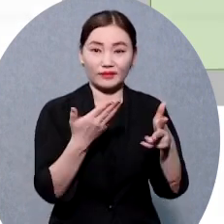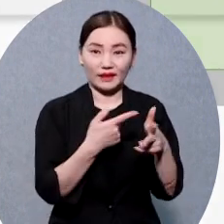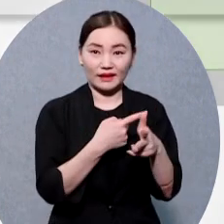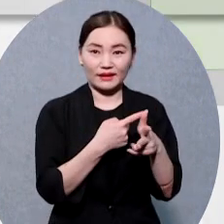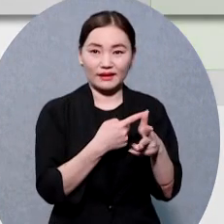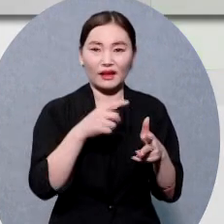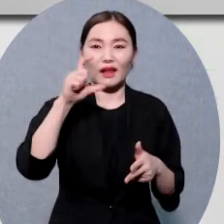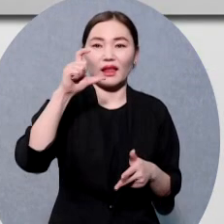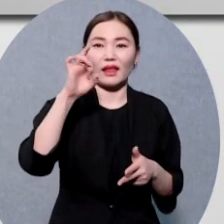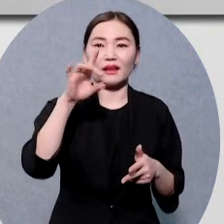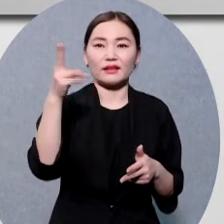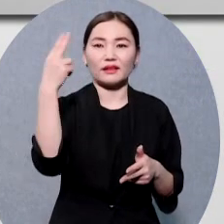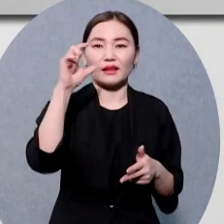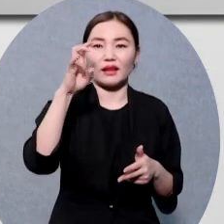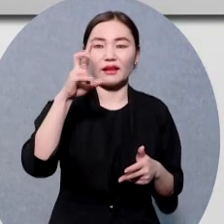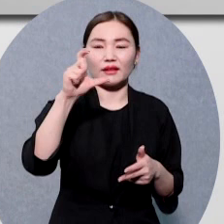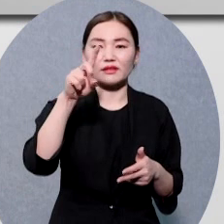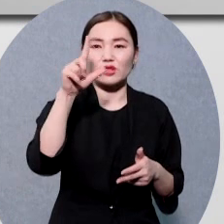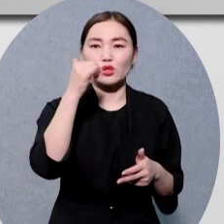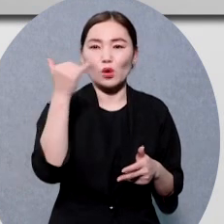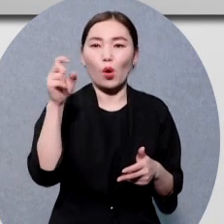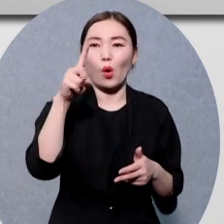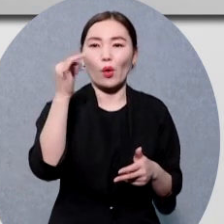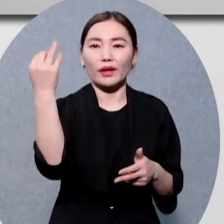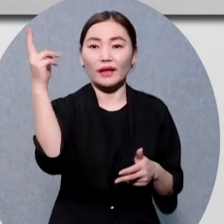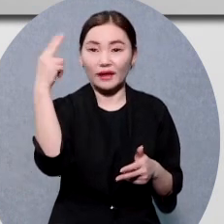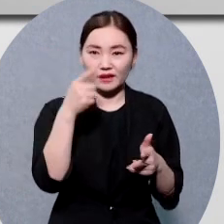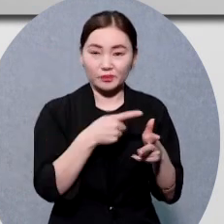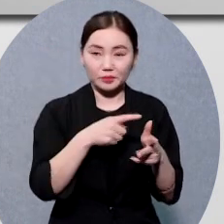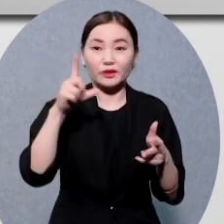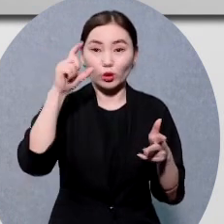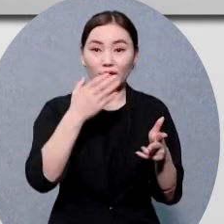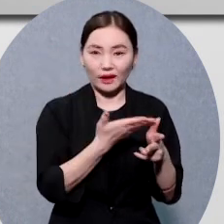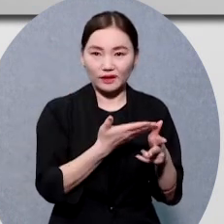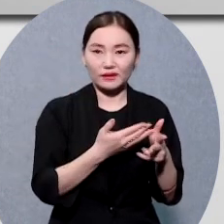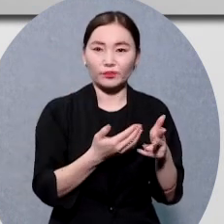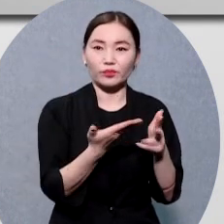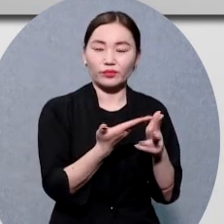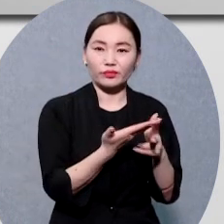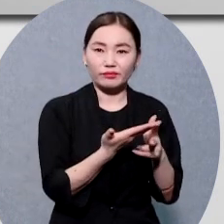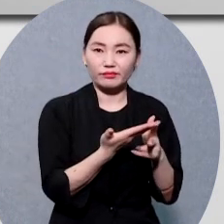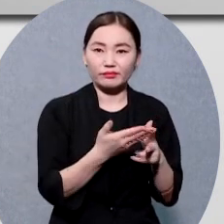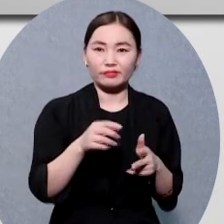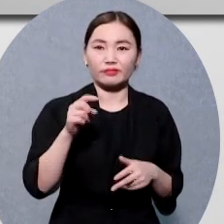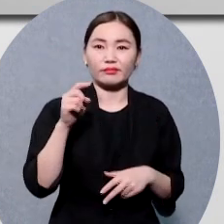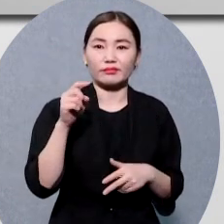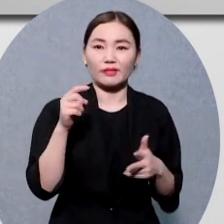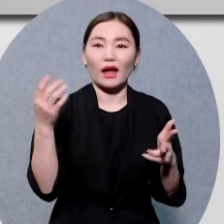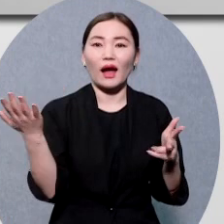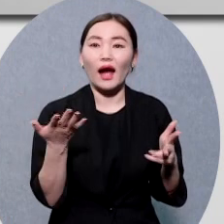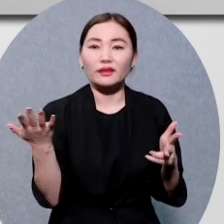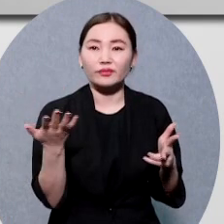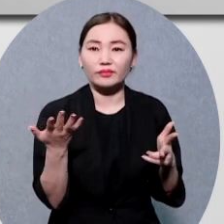За бүгдээрээ харъя. За энэ ихний бол Эрдэнцүү хийд байна. За Эрдэнцүү хийдийг халахын Аптай сайхан